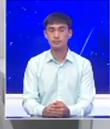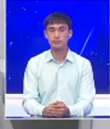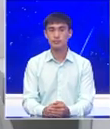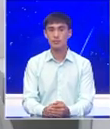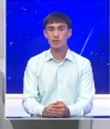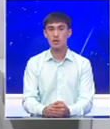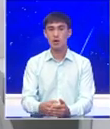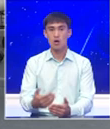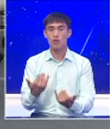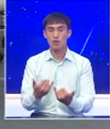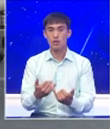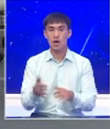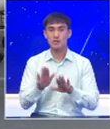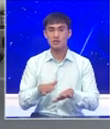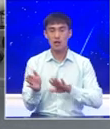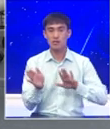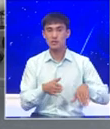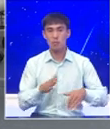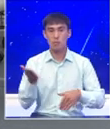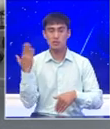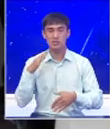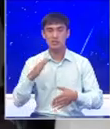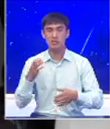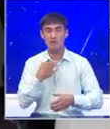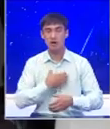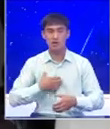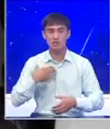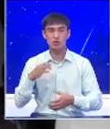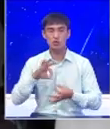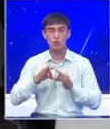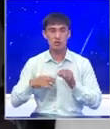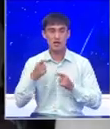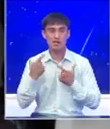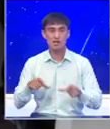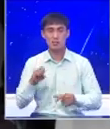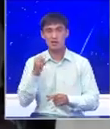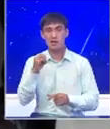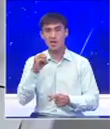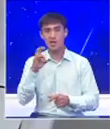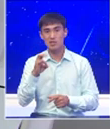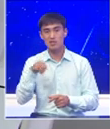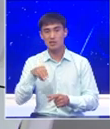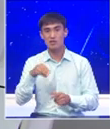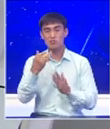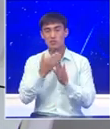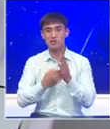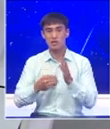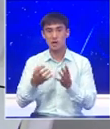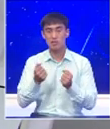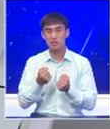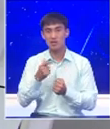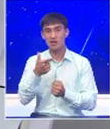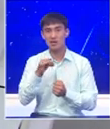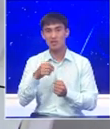Вот и остался позади один из самых важных и сложных экзаменов для выпускников школ – единое национальное тестирование. Списки обладателей образовательных грантов